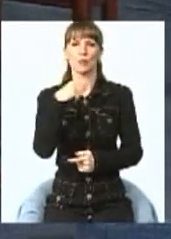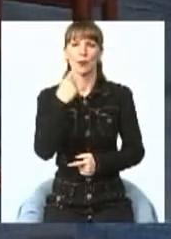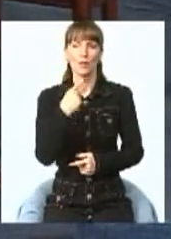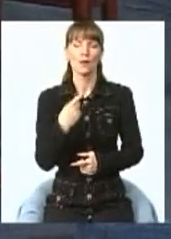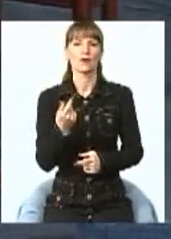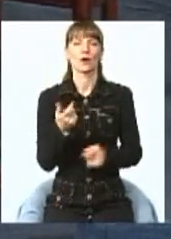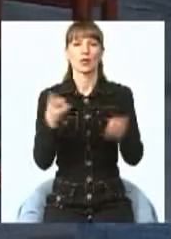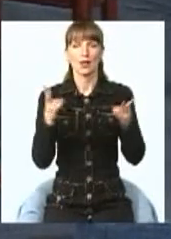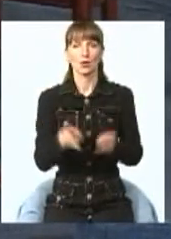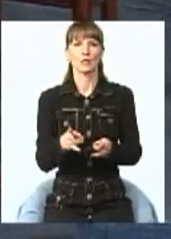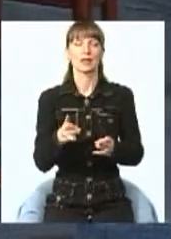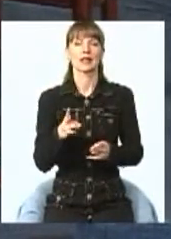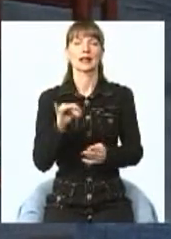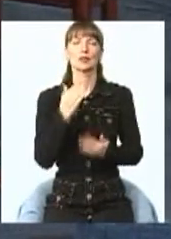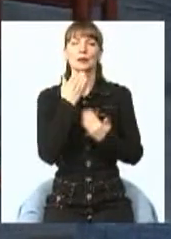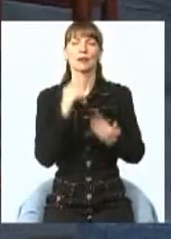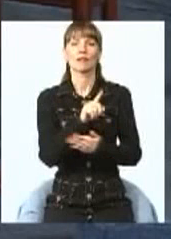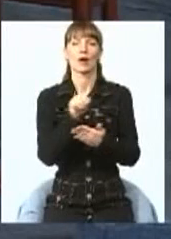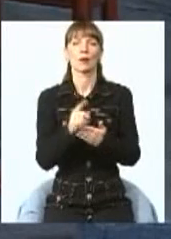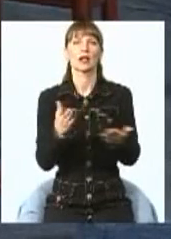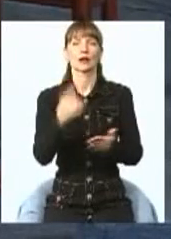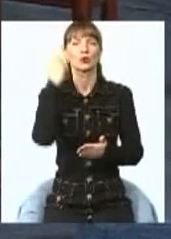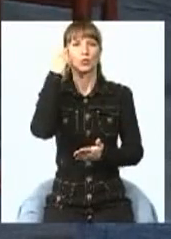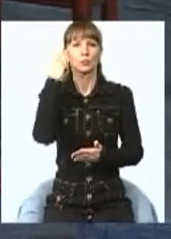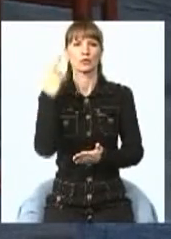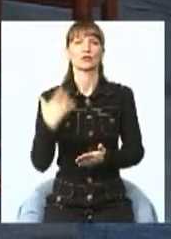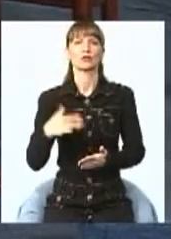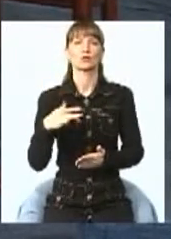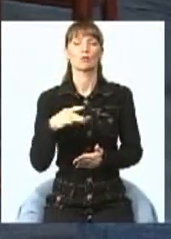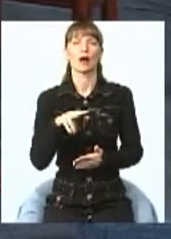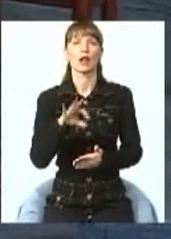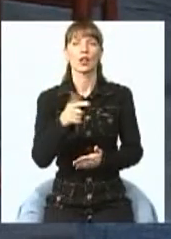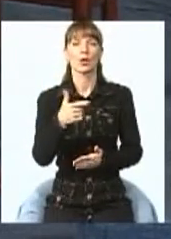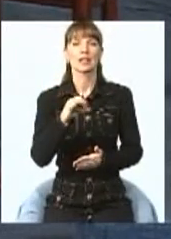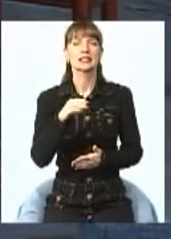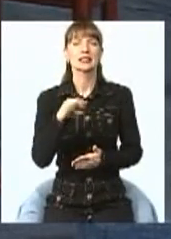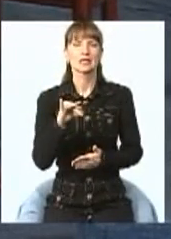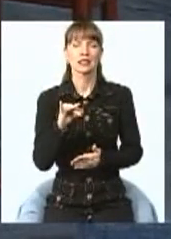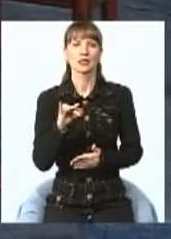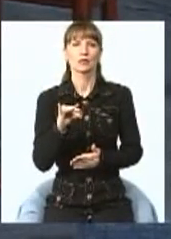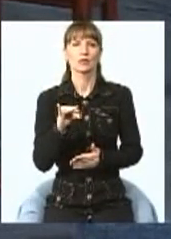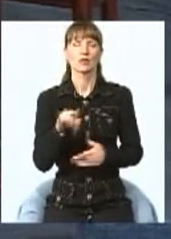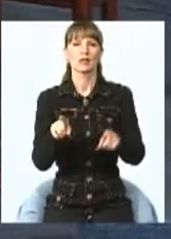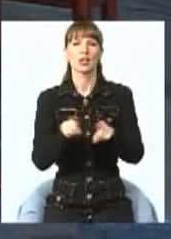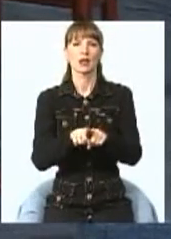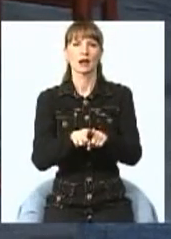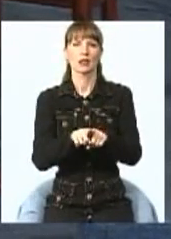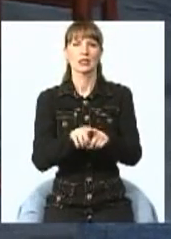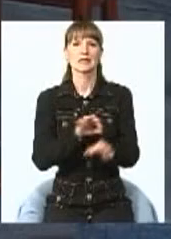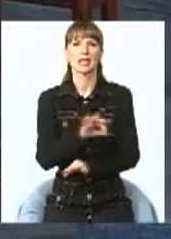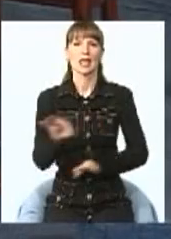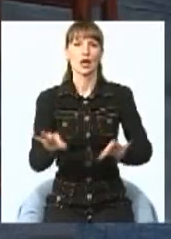також необхідно. І останнє питання таке, як ти гадаєш взагалі, для чого логісти, логістика, така